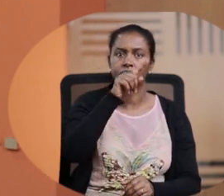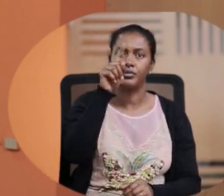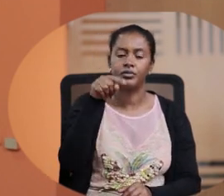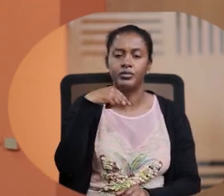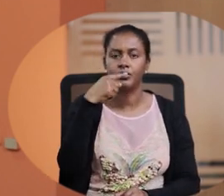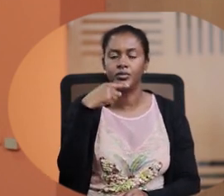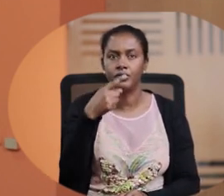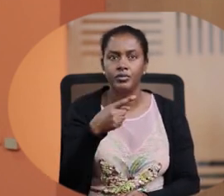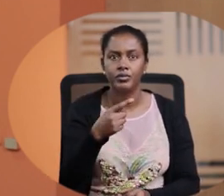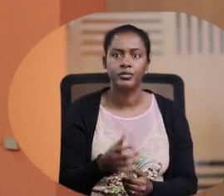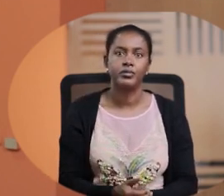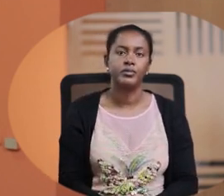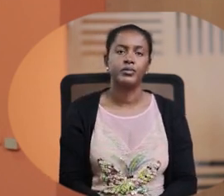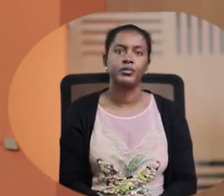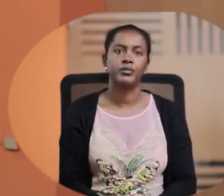graafi